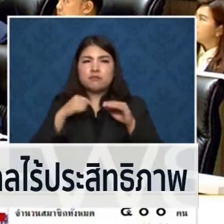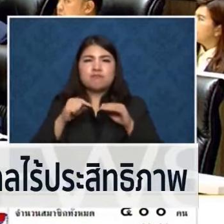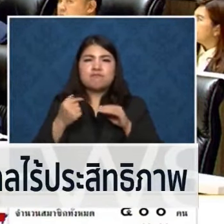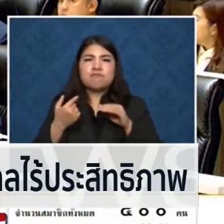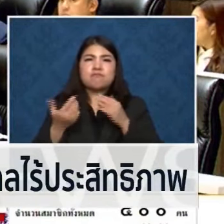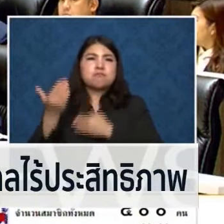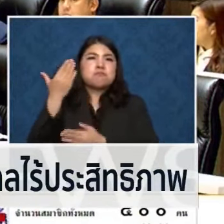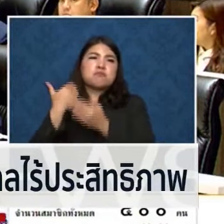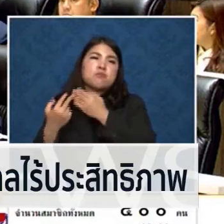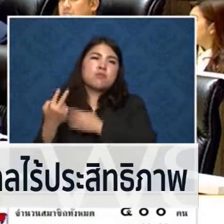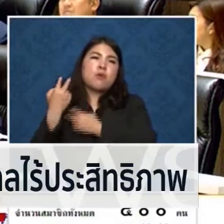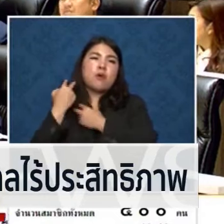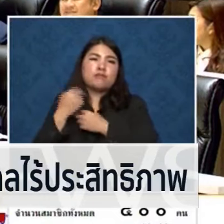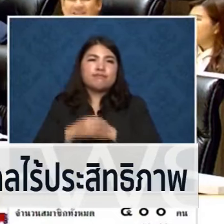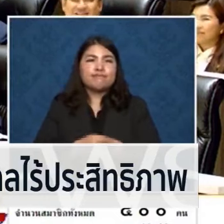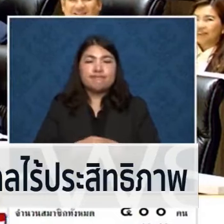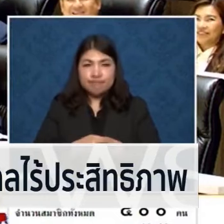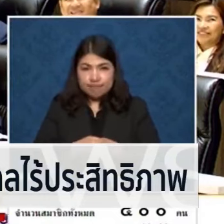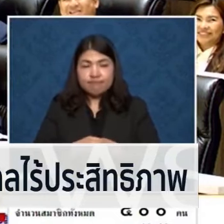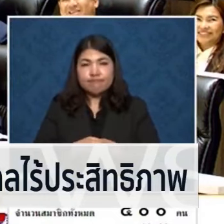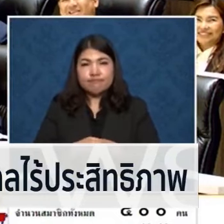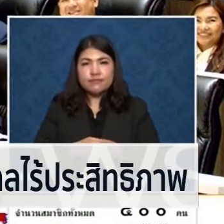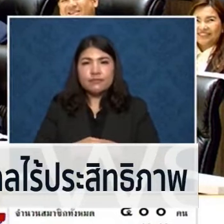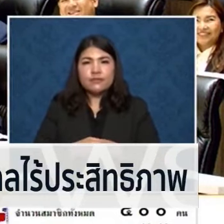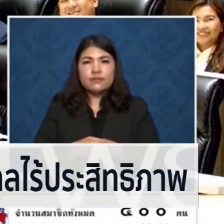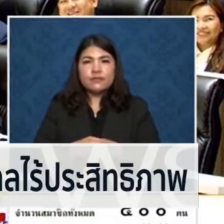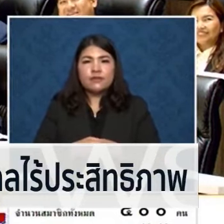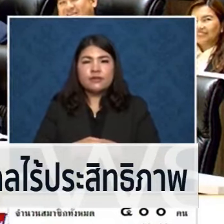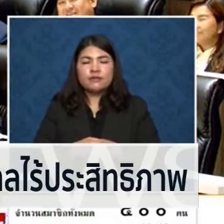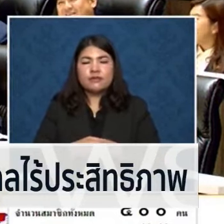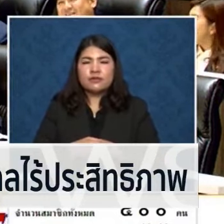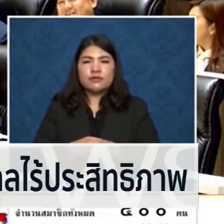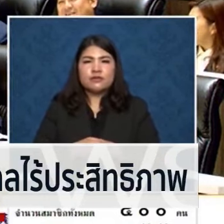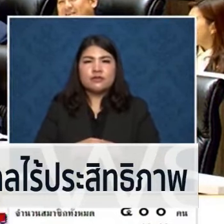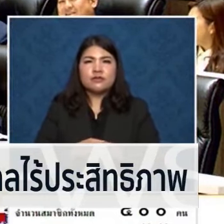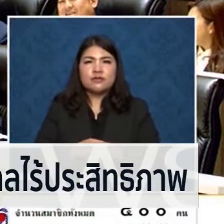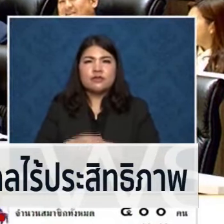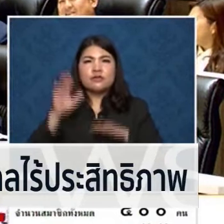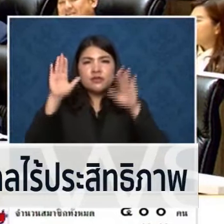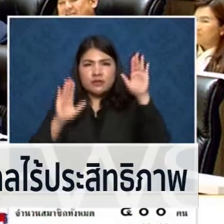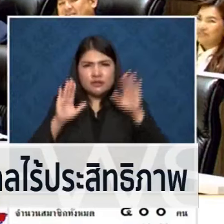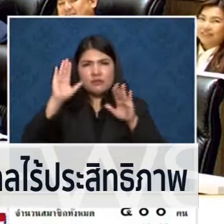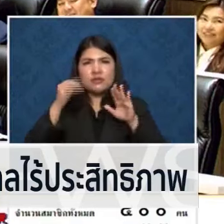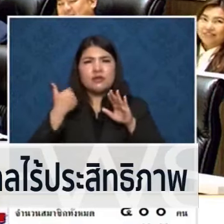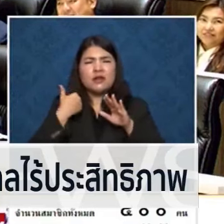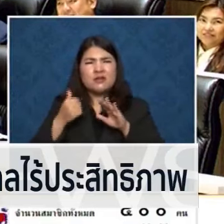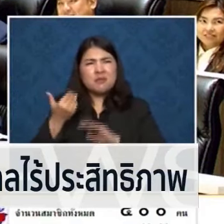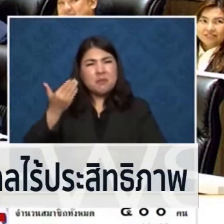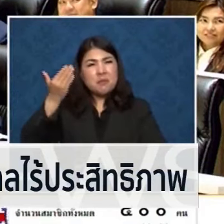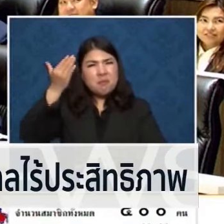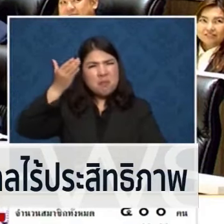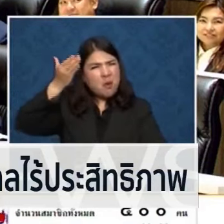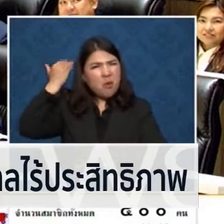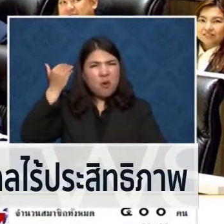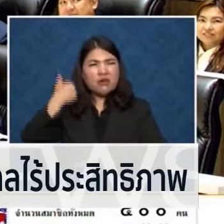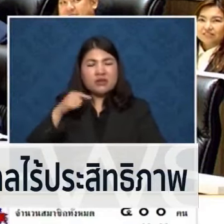ำหลังรัฐประหารเวลาผ่านไปปรากฏได้นายกที่ไร้วุฒิภาวะไปอีกแบบแรงไหมเออ